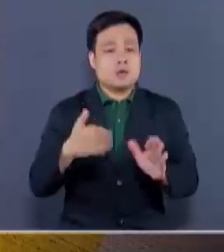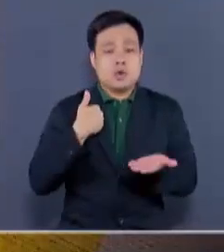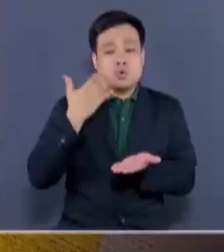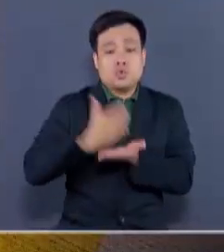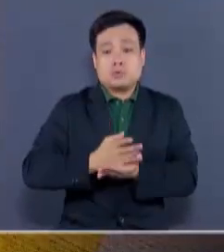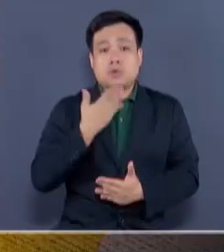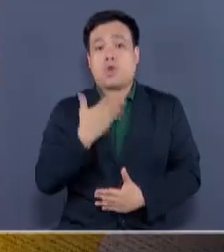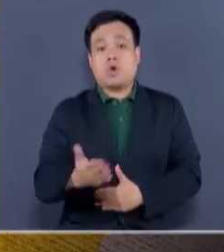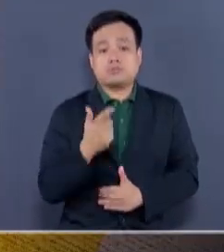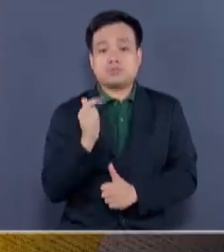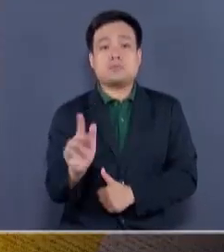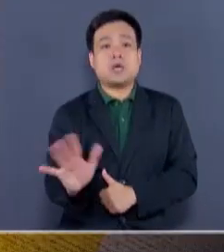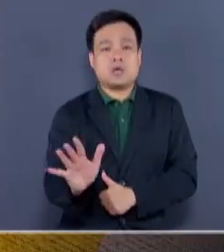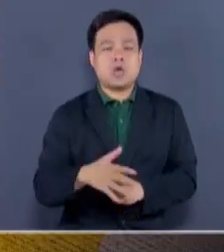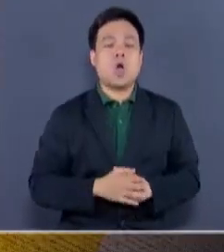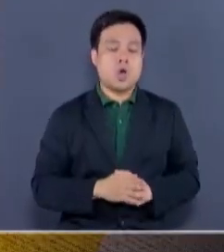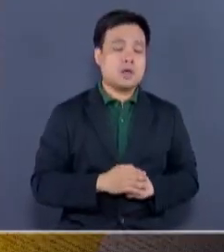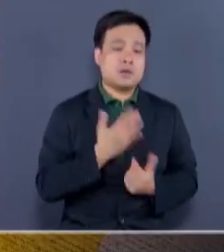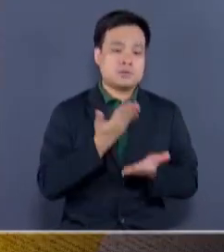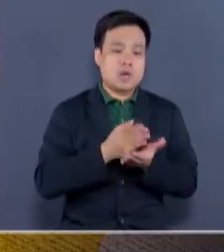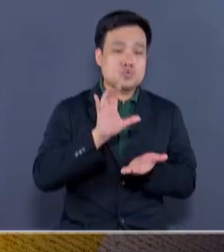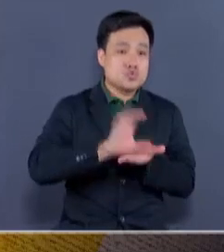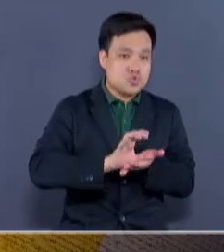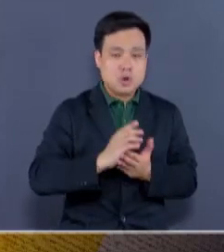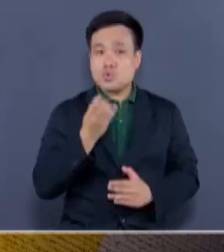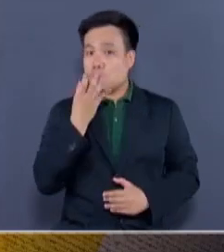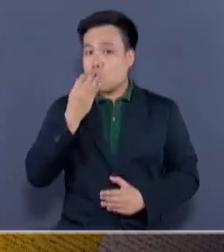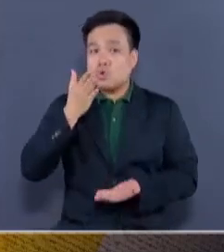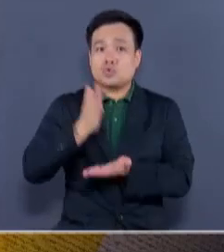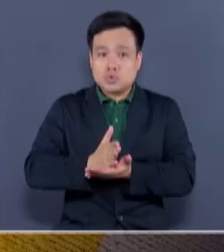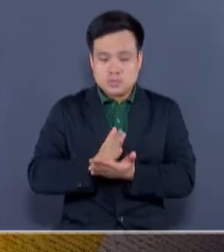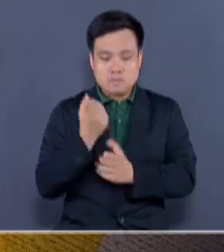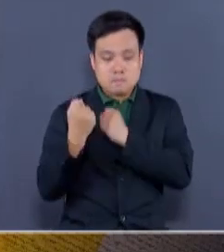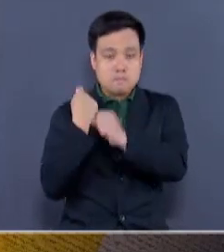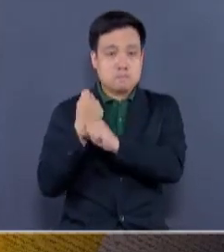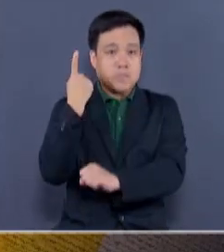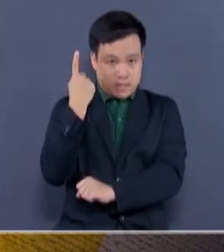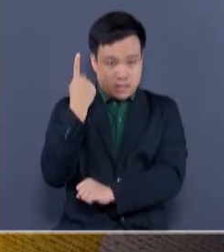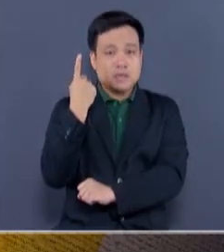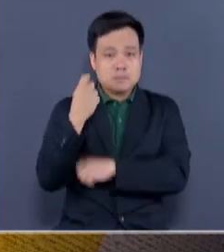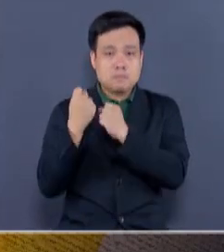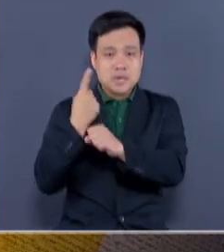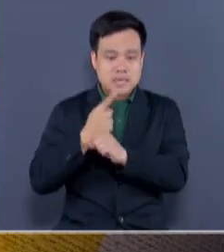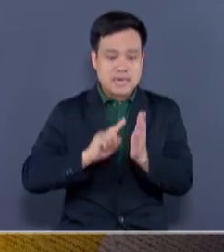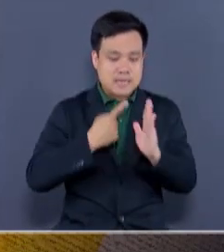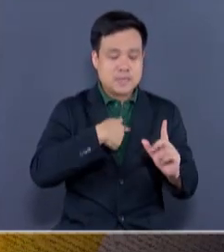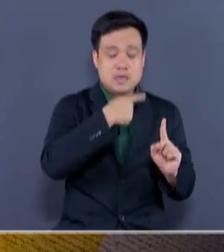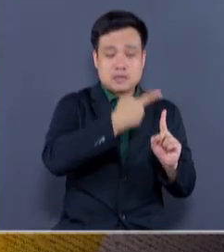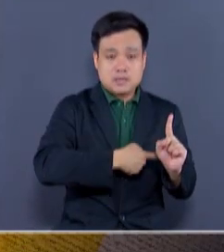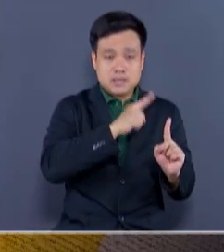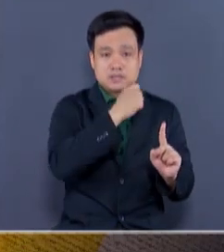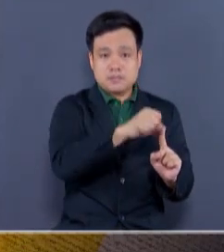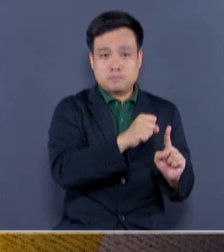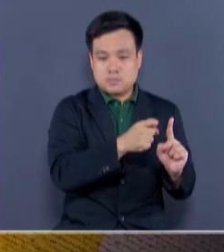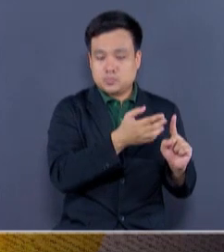เฉยๆนะฮะพักเงินต้นและดอกเบี้ยโดยระยะแรกจะพัก1ปีก่อนนะครับเริ่มตั้งแต่1ตุลาคมถึง30กันย